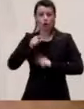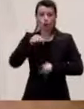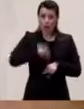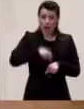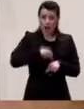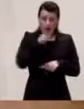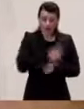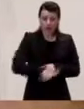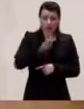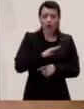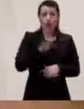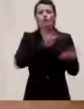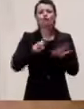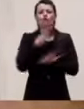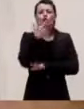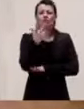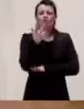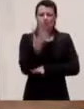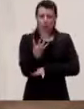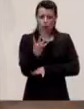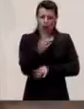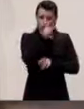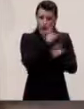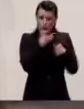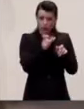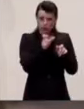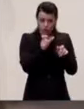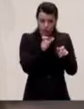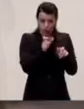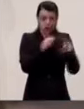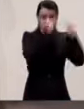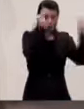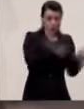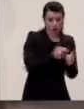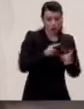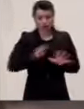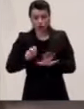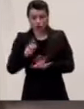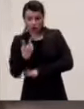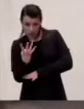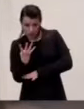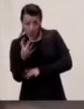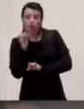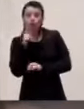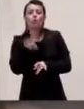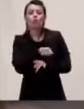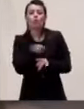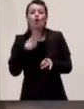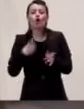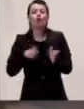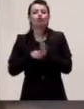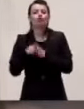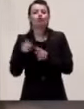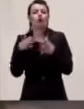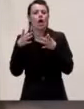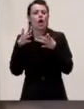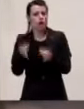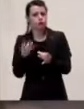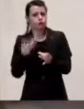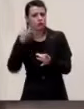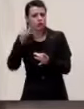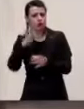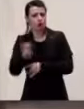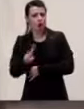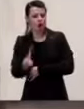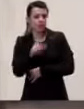questi 934 con i sintomi Covid. I tamponi eseguiti, quindi parliamo dal 1 febbraio al 6 aprile, sono